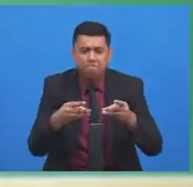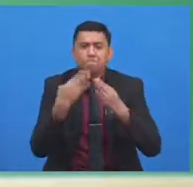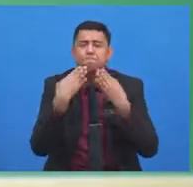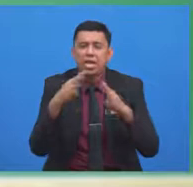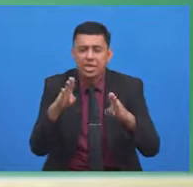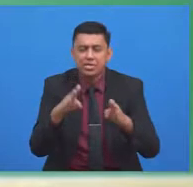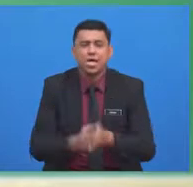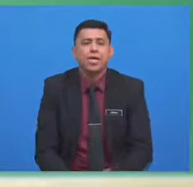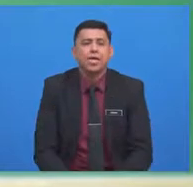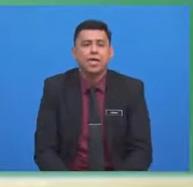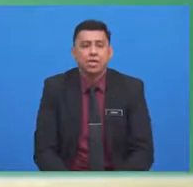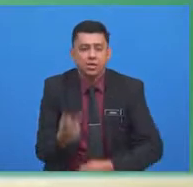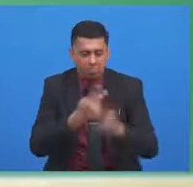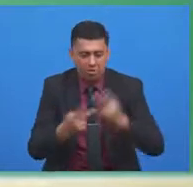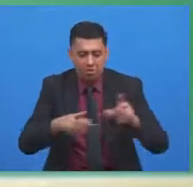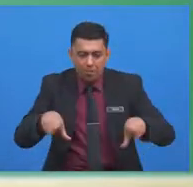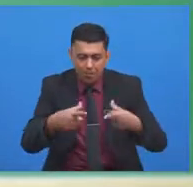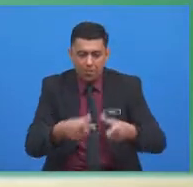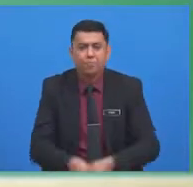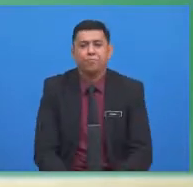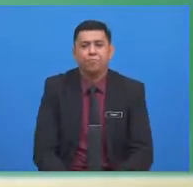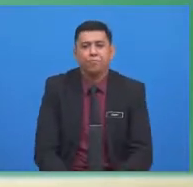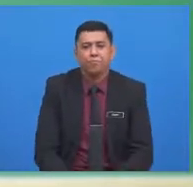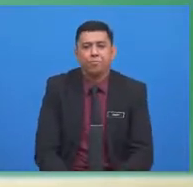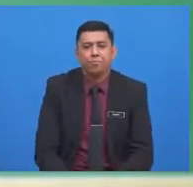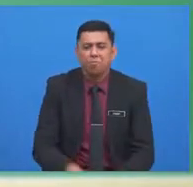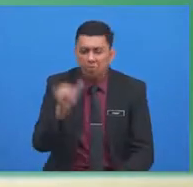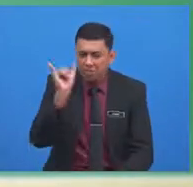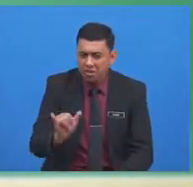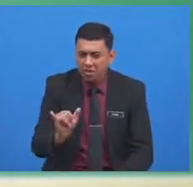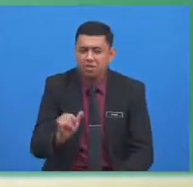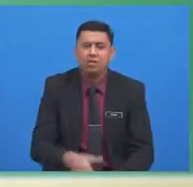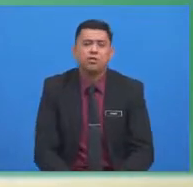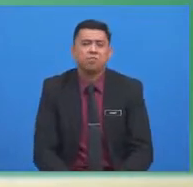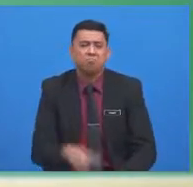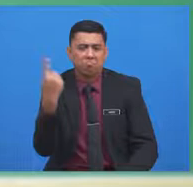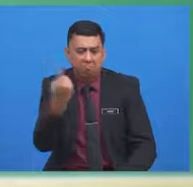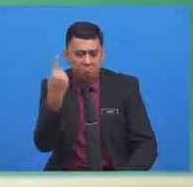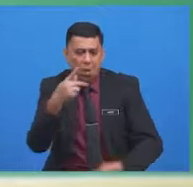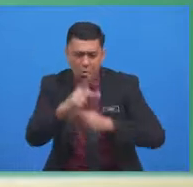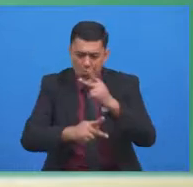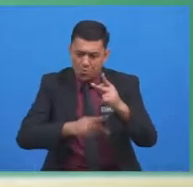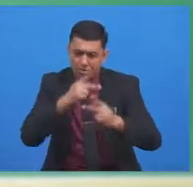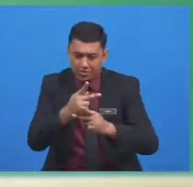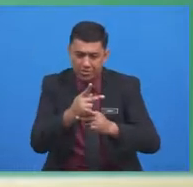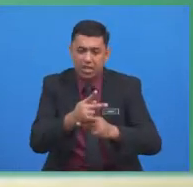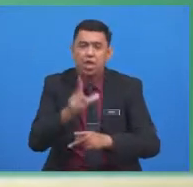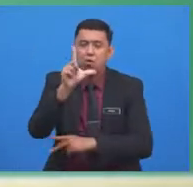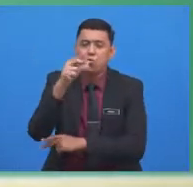seperti asid karbonik, asid nitrik dan sulfurik yang menggiatkan lagi proses luluh hawa